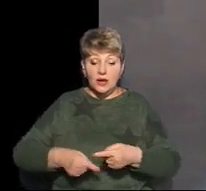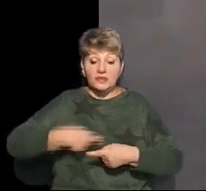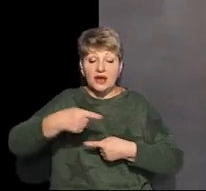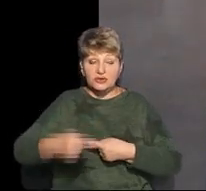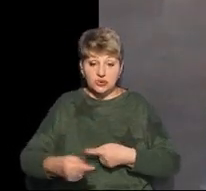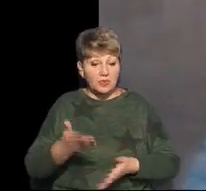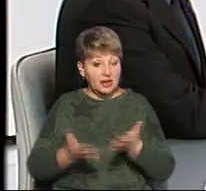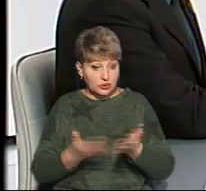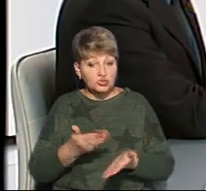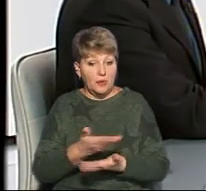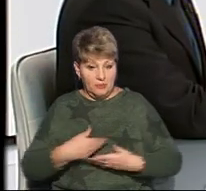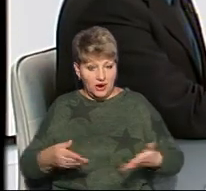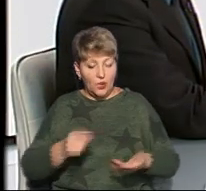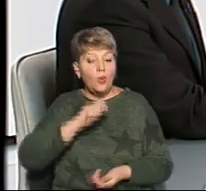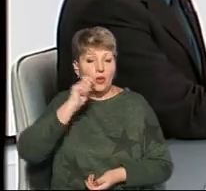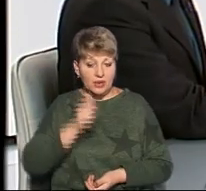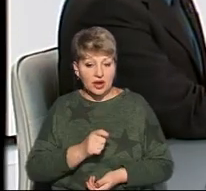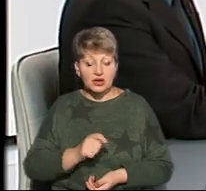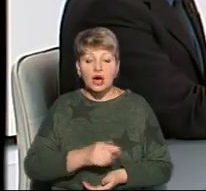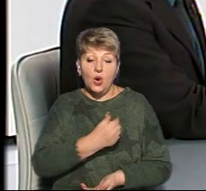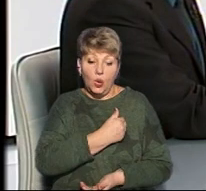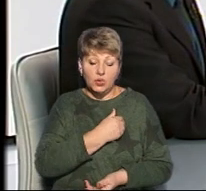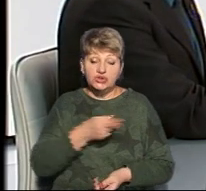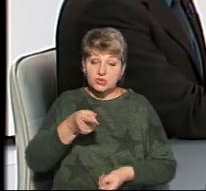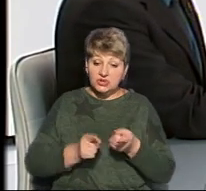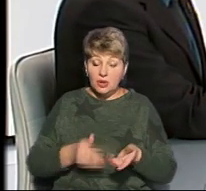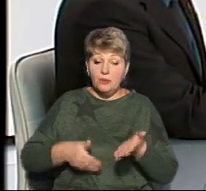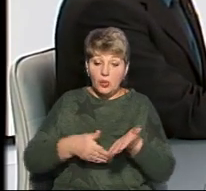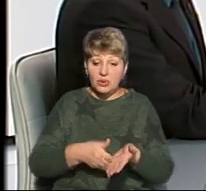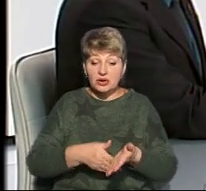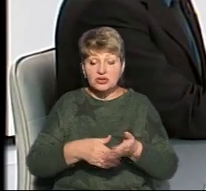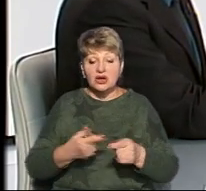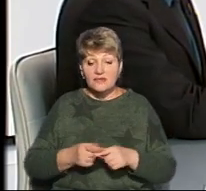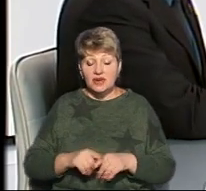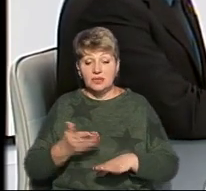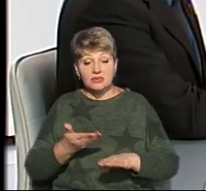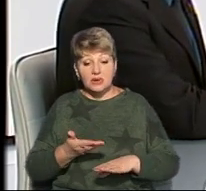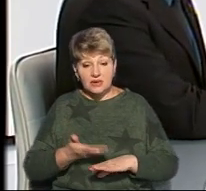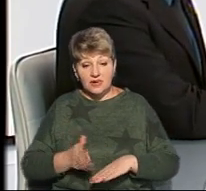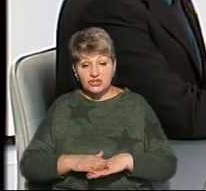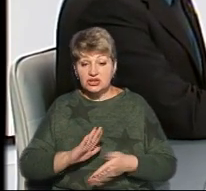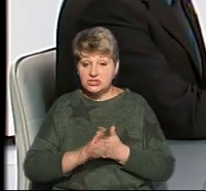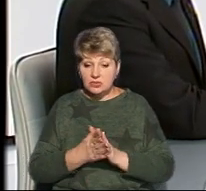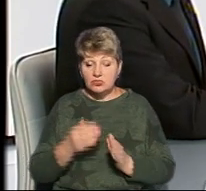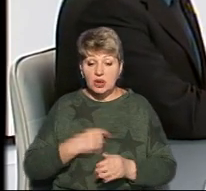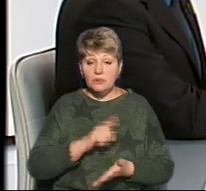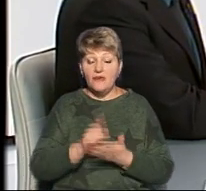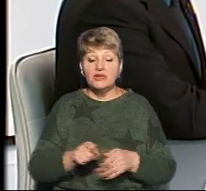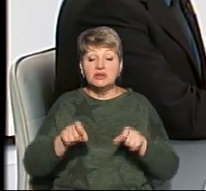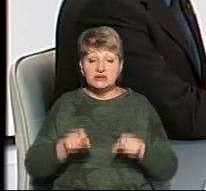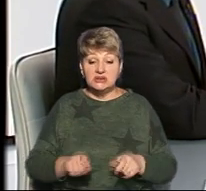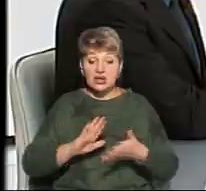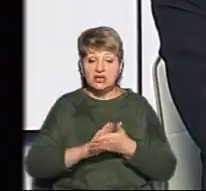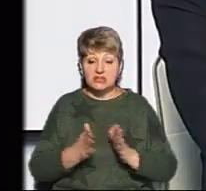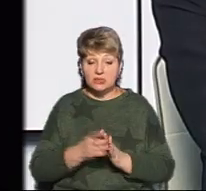якщо ми українці, і якщо ми хочемо дійсно допомогти один одному в цій важкій ситуації, ми повинні сісти і домовитися раз